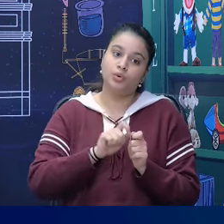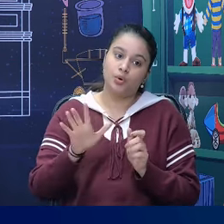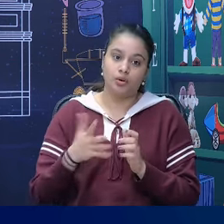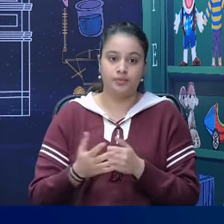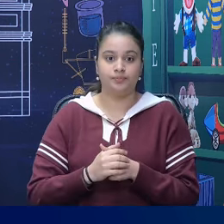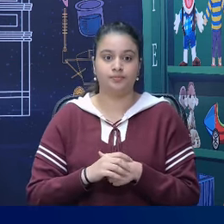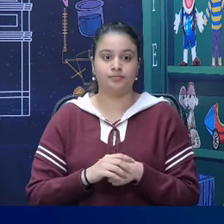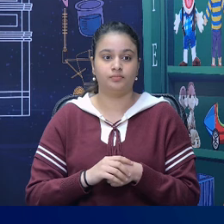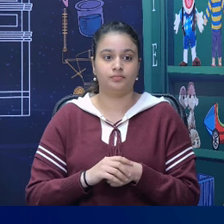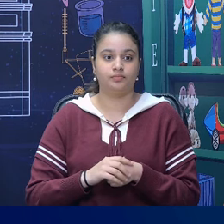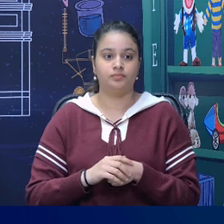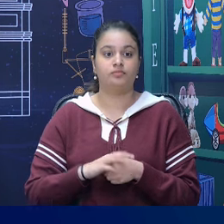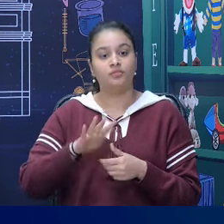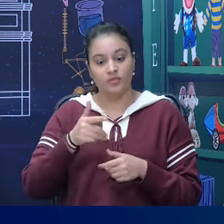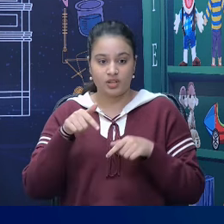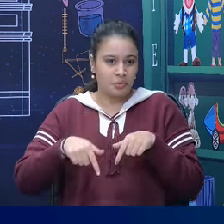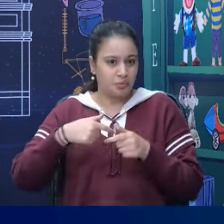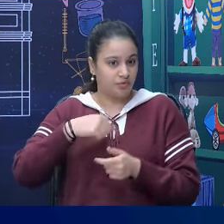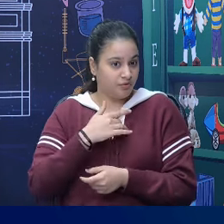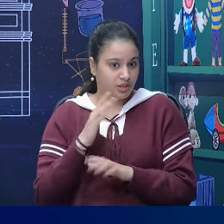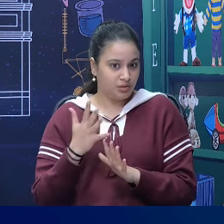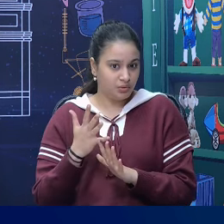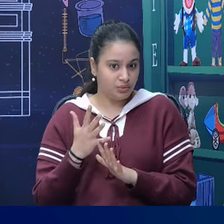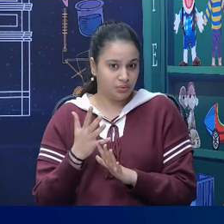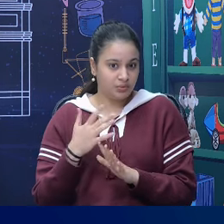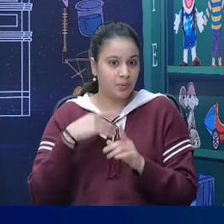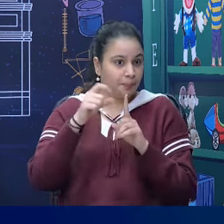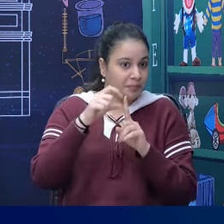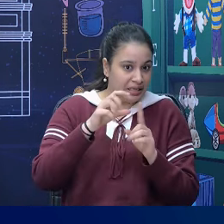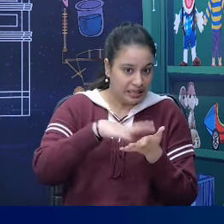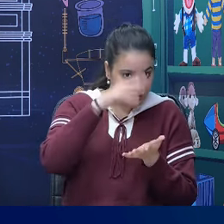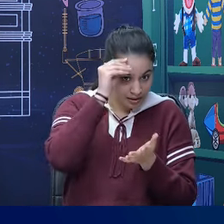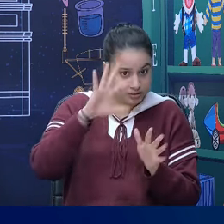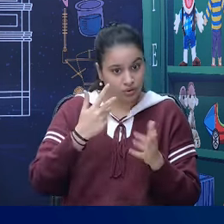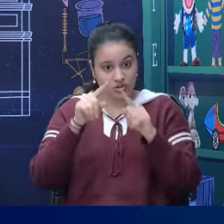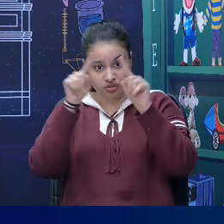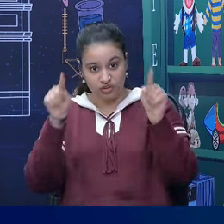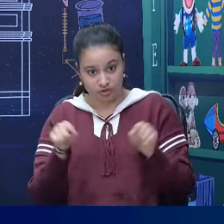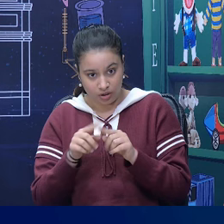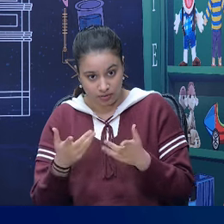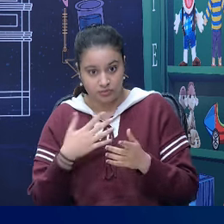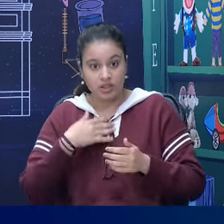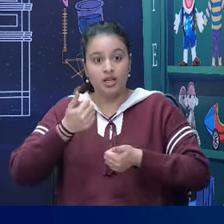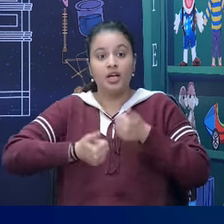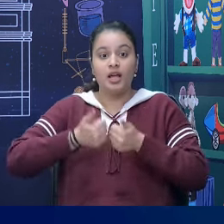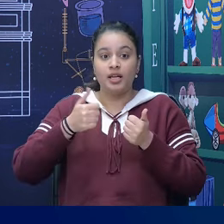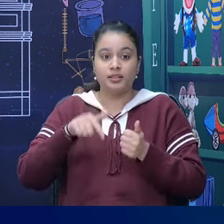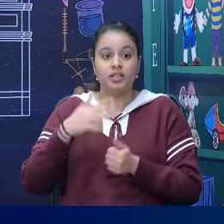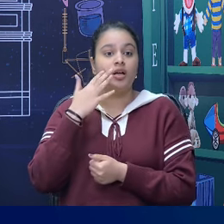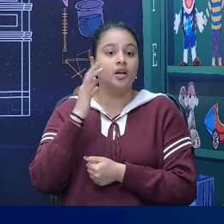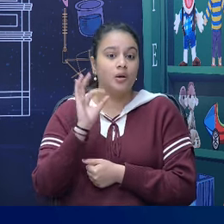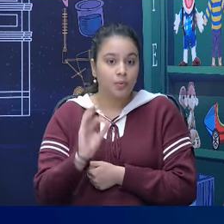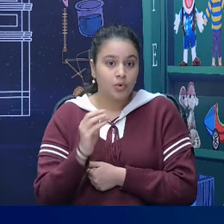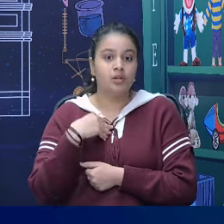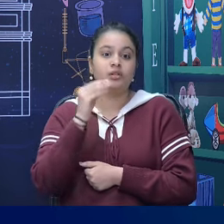लग नहीं रहा होगा पॉलिनो मियल से कि हम शेप पढ़ेंगे आज जी और क्योंकि आज हम एग्जामिनेशंस का जिक्र हुआ है तो एग्जामिनेशन से जुड़ी हुई एक महत्त्वपूर्ण जानकारी